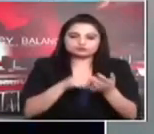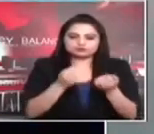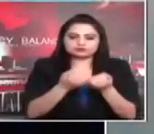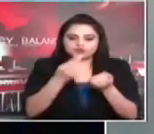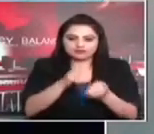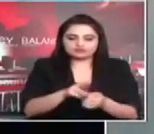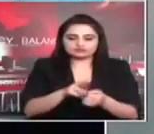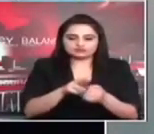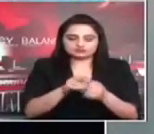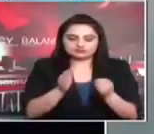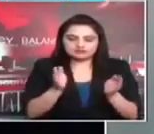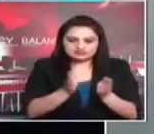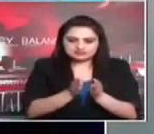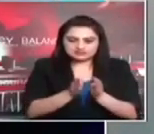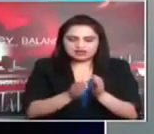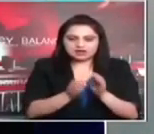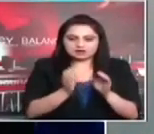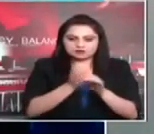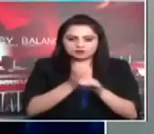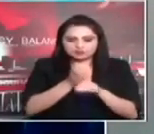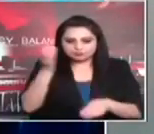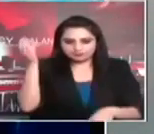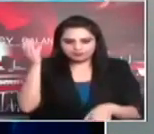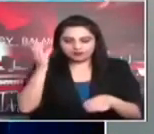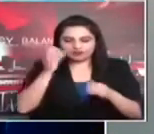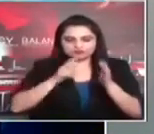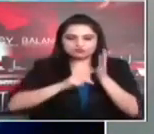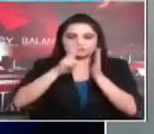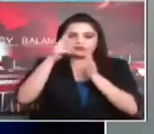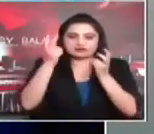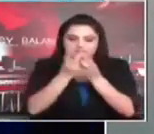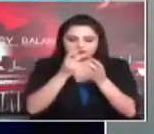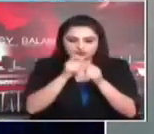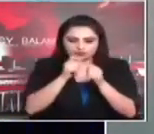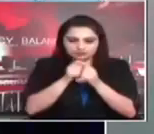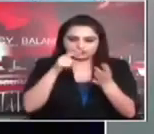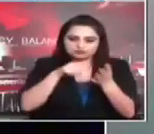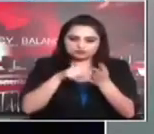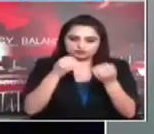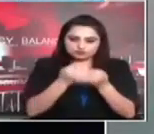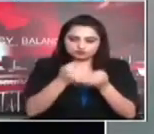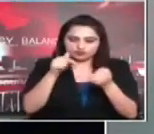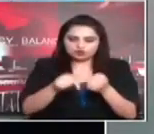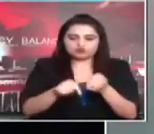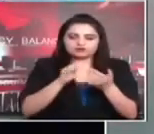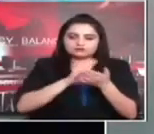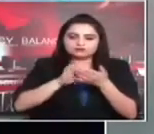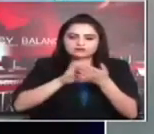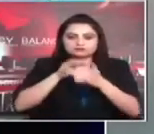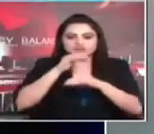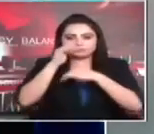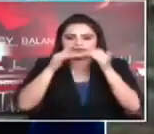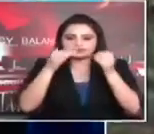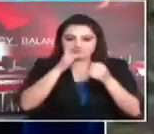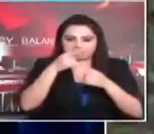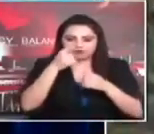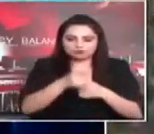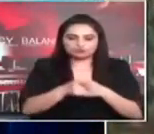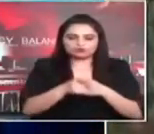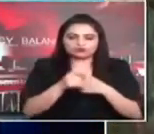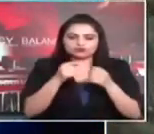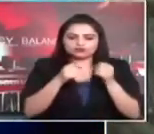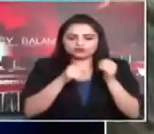बाँसको भर्याङहरू राखेर सुरुवात गऱ्यौँ। त्यही क्रमिक रूपले विकास गर्दा गर्दै अहिले यतिकोसम्म भएको अवस्था छ। नमस्ते झरना चाहिँ